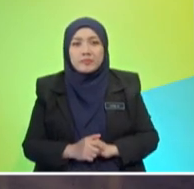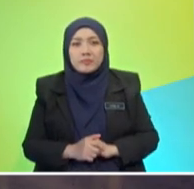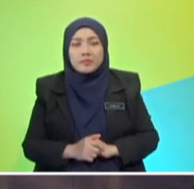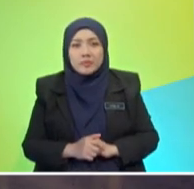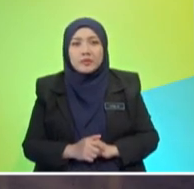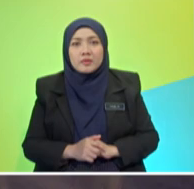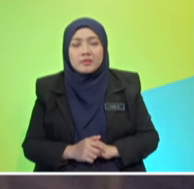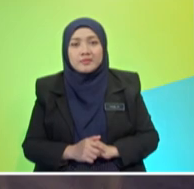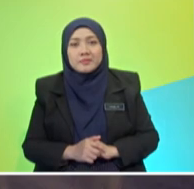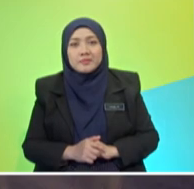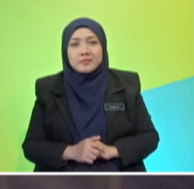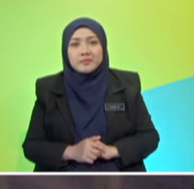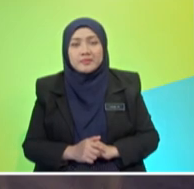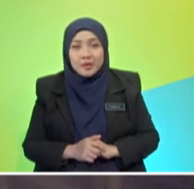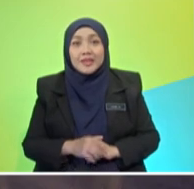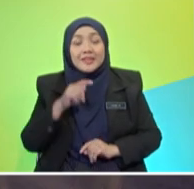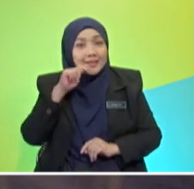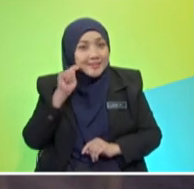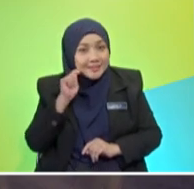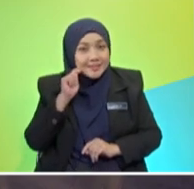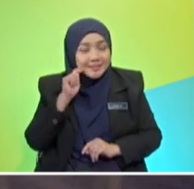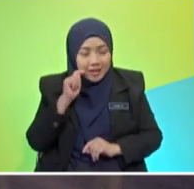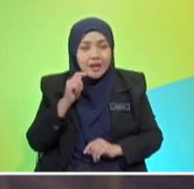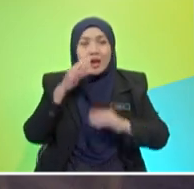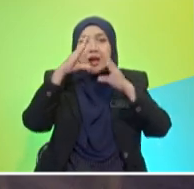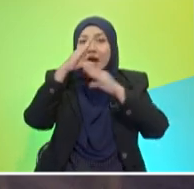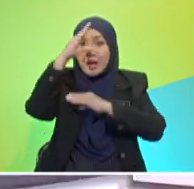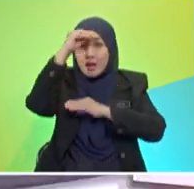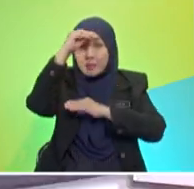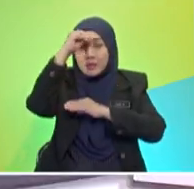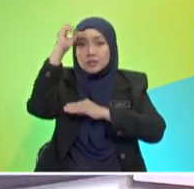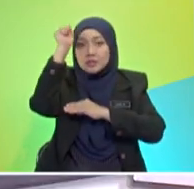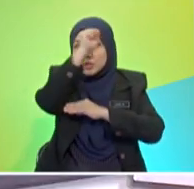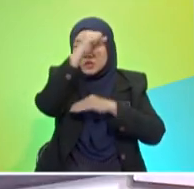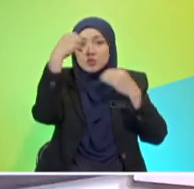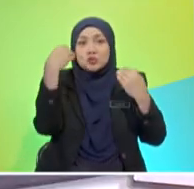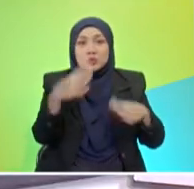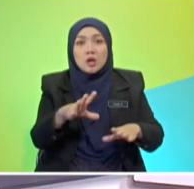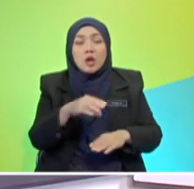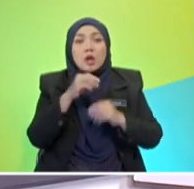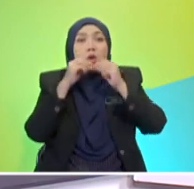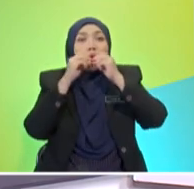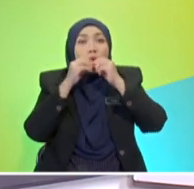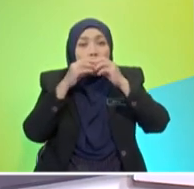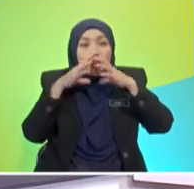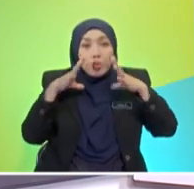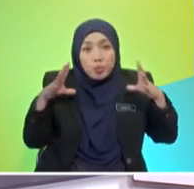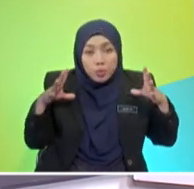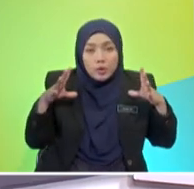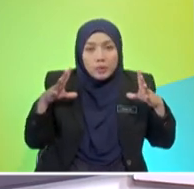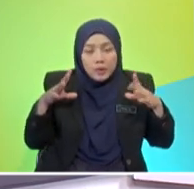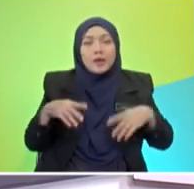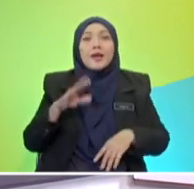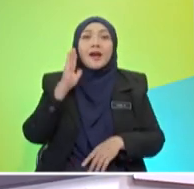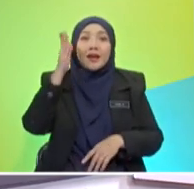buat tadi tu. Ya, yang berkenaan dengan belon. Tiup belon, tiup belon kan? Kita tengok kat sini ya. Ya cikgu. Jadi Syah cuba jawab. Murid-murid pun boleh